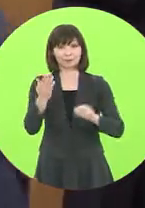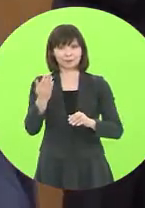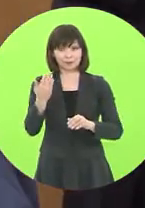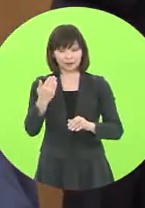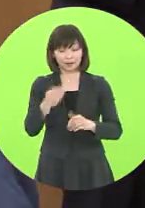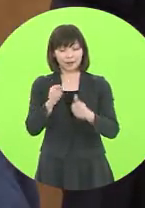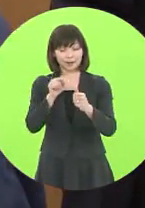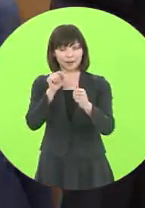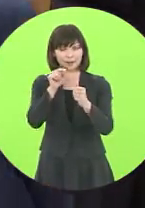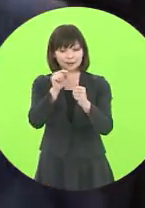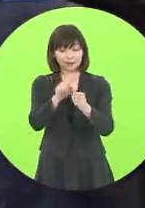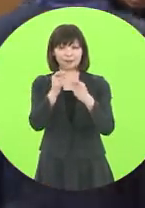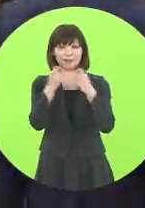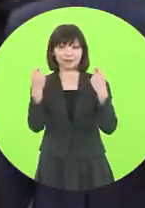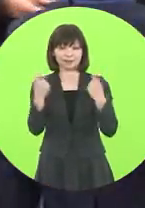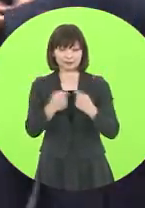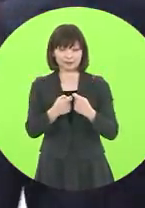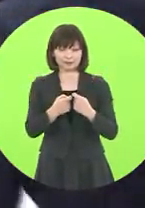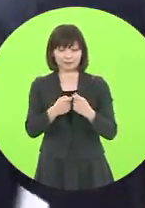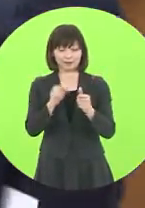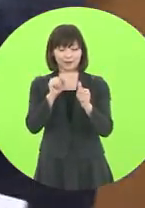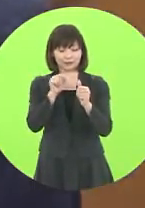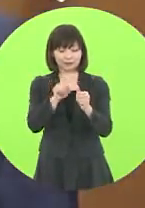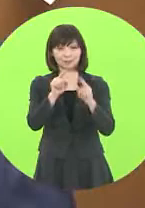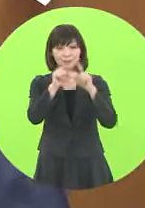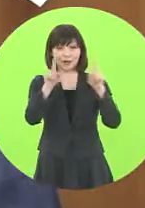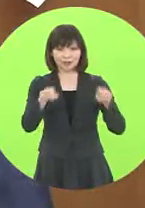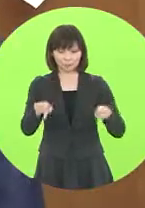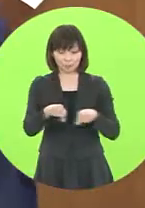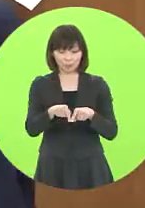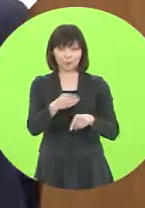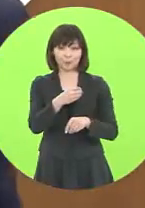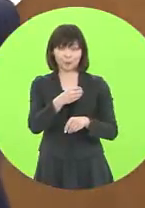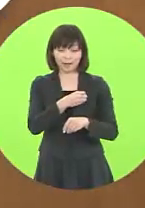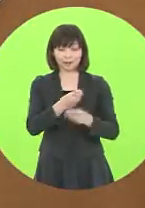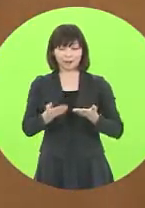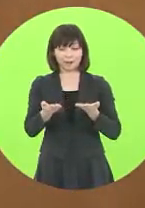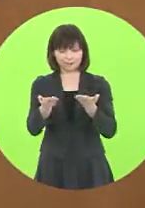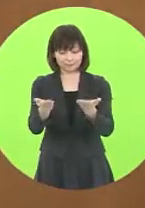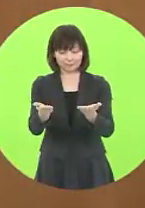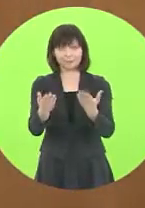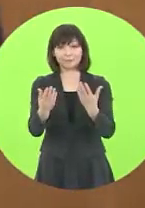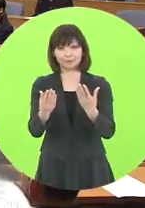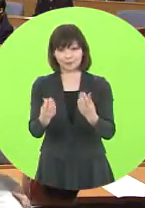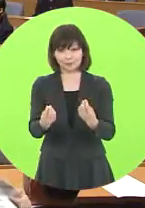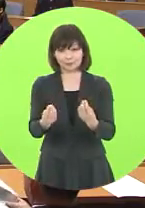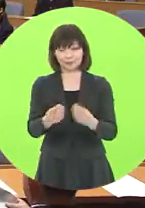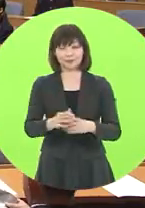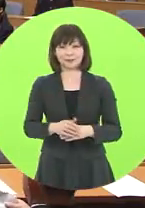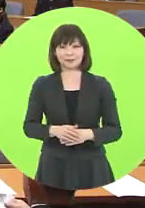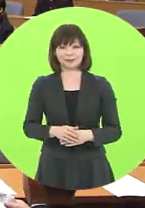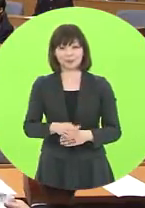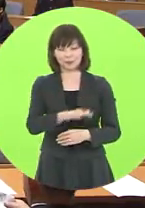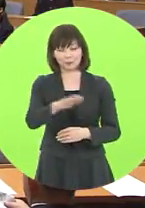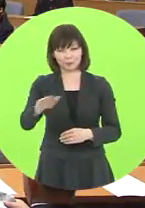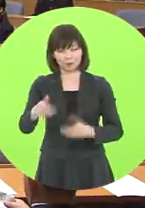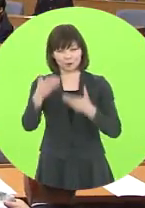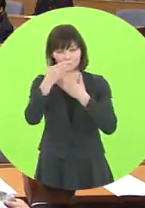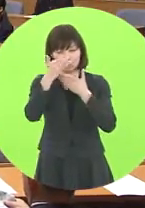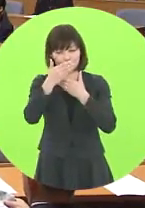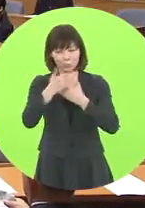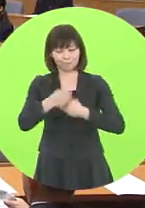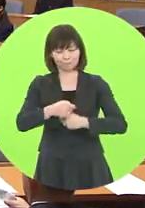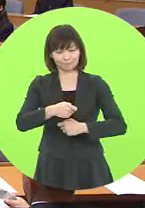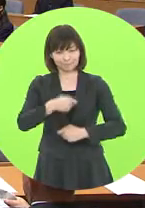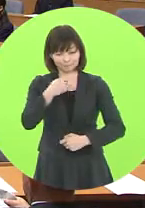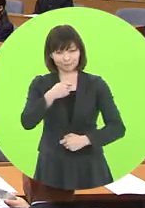命式が行われ、任命書と議員バッジが交付されたよ。みんなの引き締まった表情が印